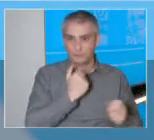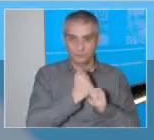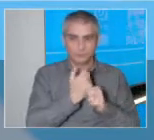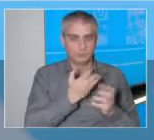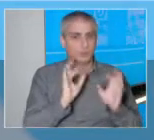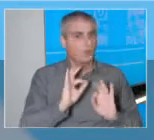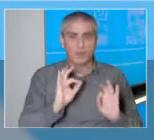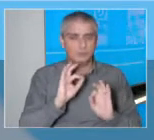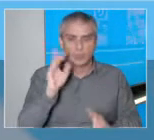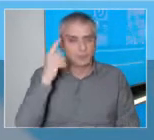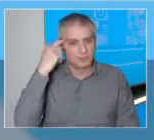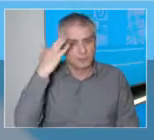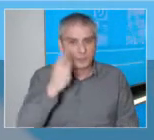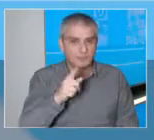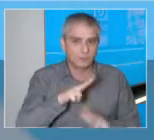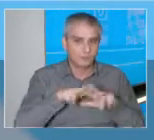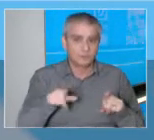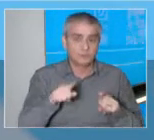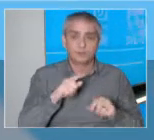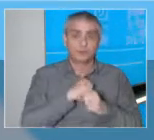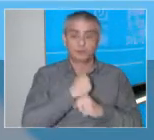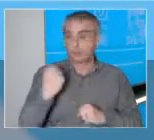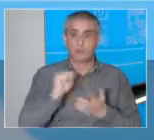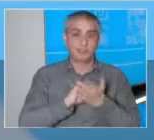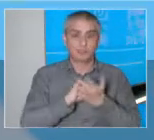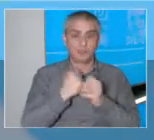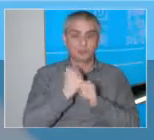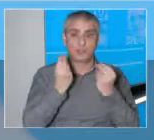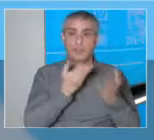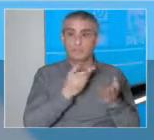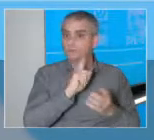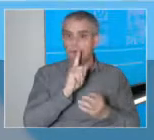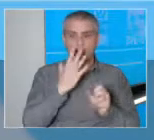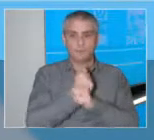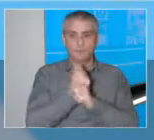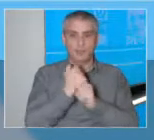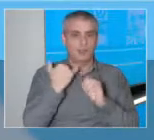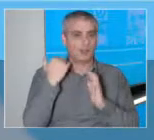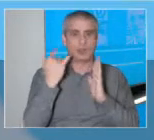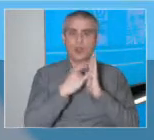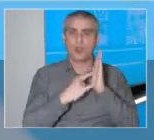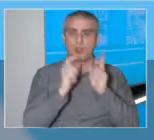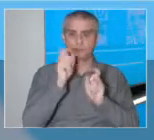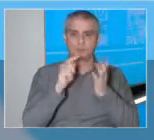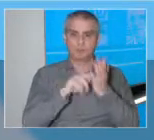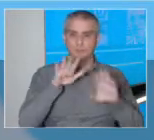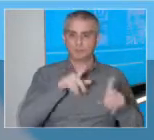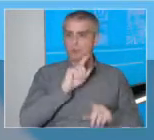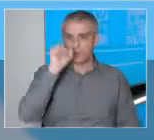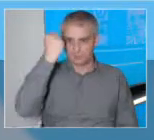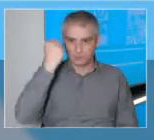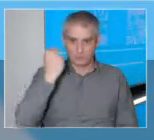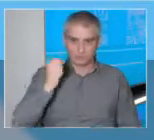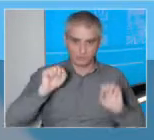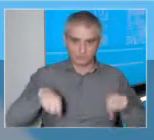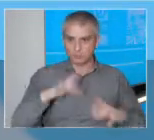הנחות לאף אחד. תדמיינו סיטואציה שבה הימין היה חס וחלילה לא עושה את האיוולת הזאת, והוא לא היה מצליח לעבור את חוק האזרחות, מכיוון שיש לו ממשלה לא ציונית